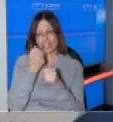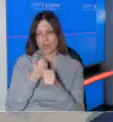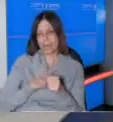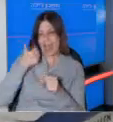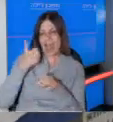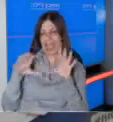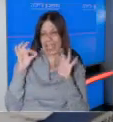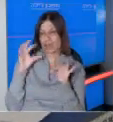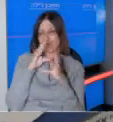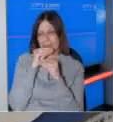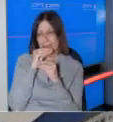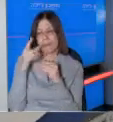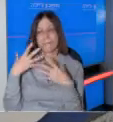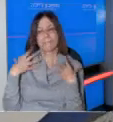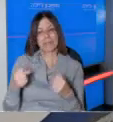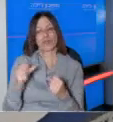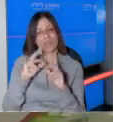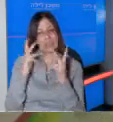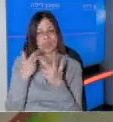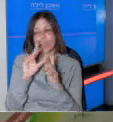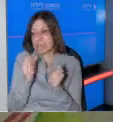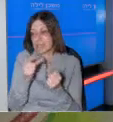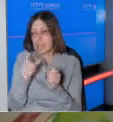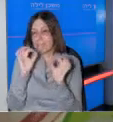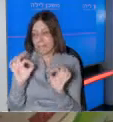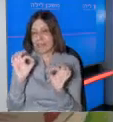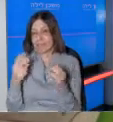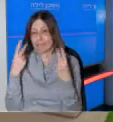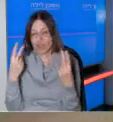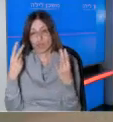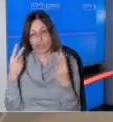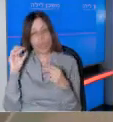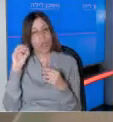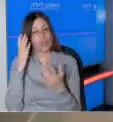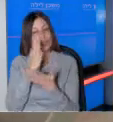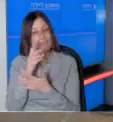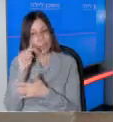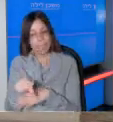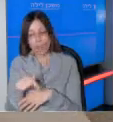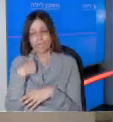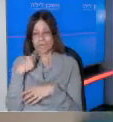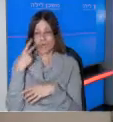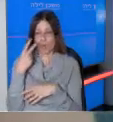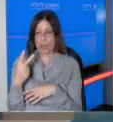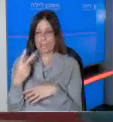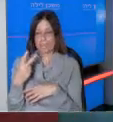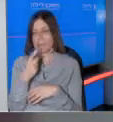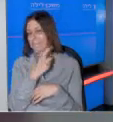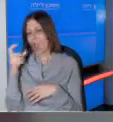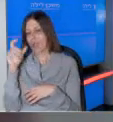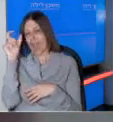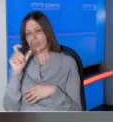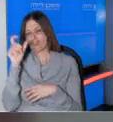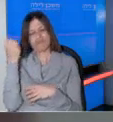הקניונים, כשמדברים על בריאות הציבור, אני, אם זה באמת משמעותי והאומיקרון כבר פה ואנחנו רואים ש... מאות